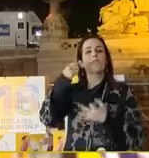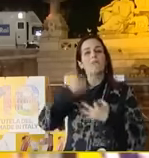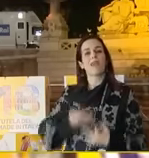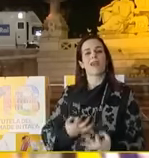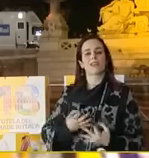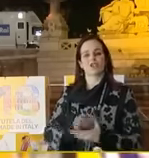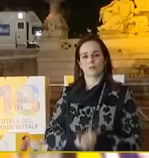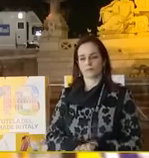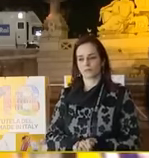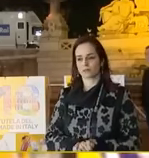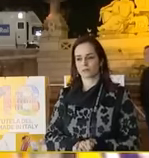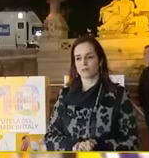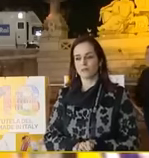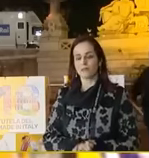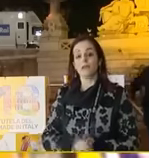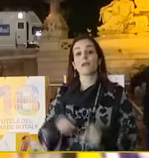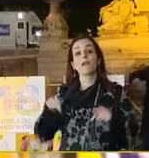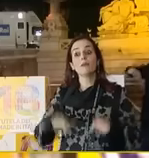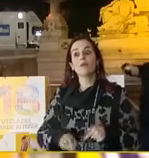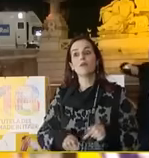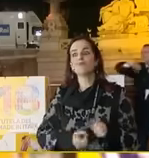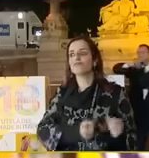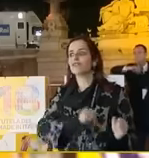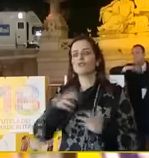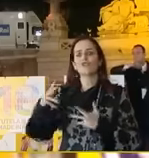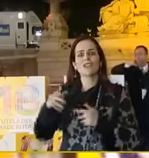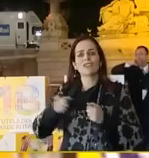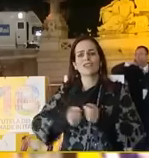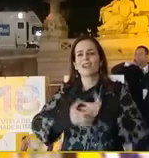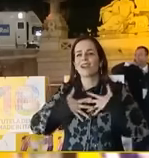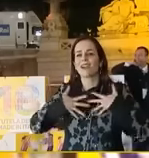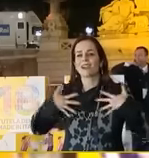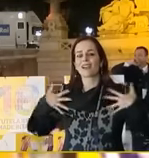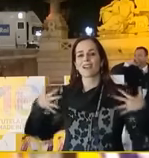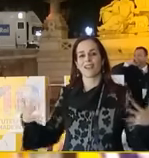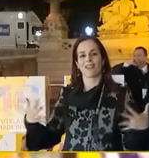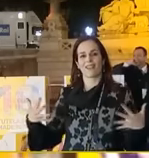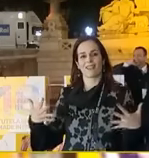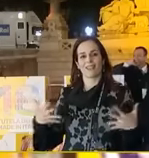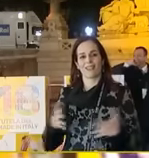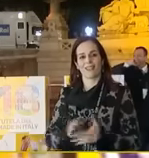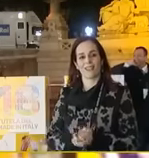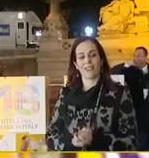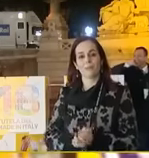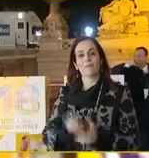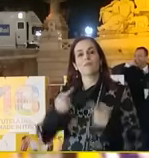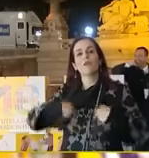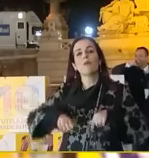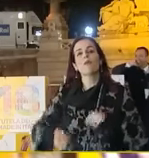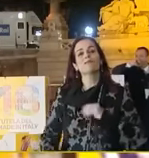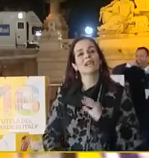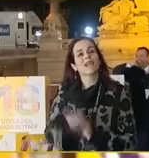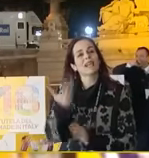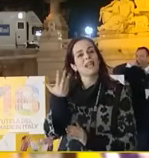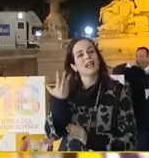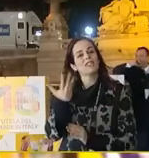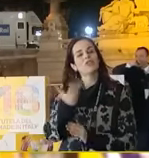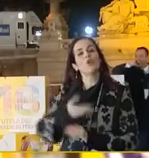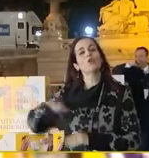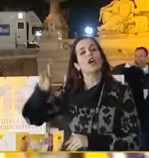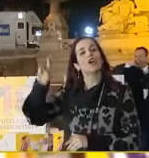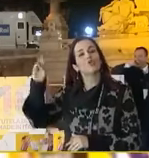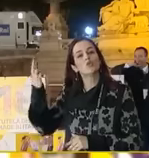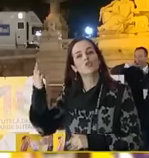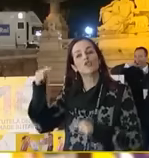E dopo anche il grande successo di Pescara, la creazione di una Rousseau Open